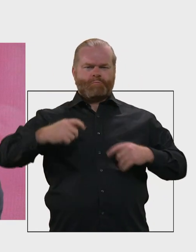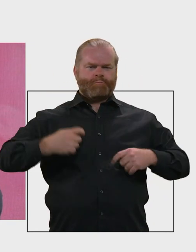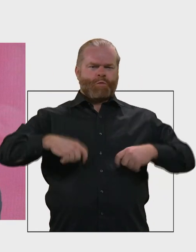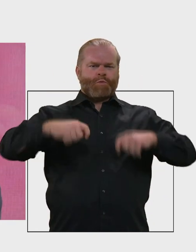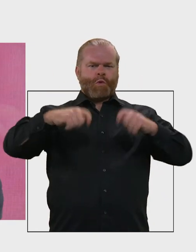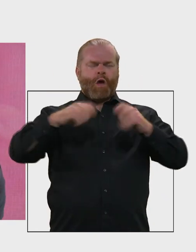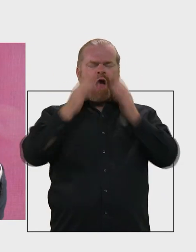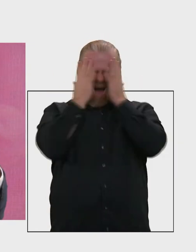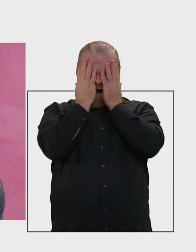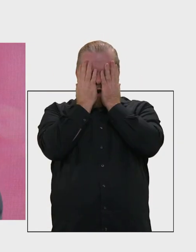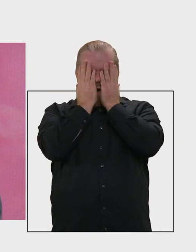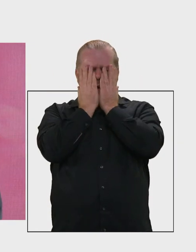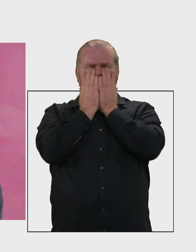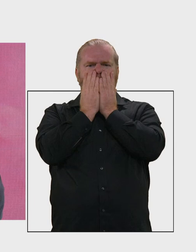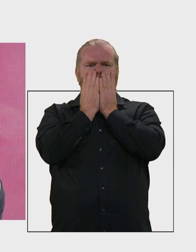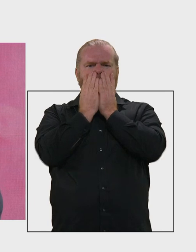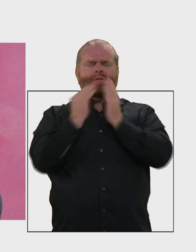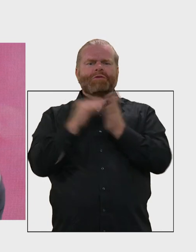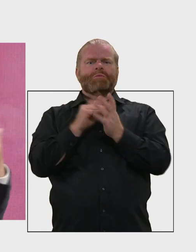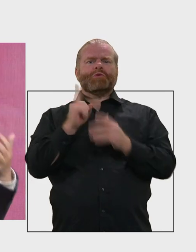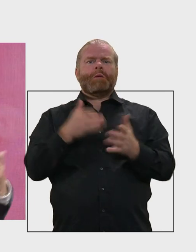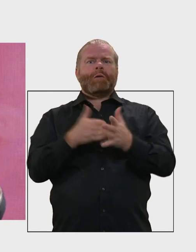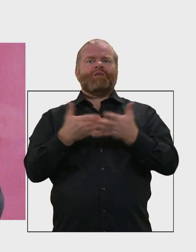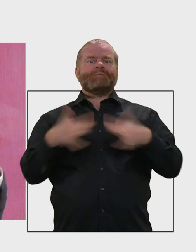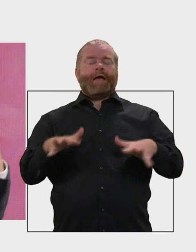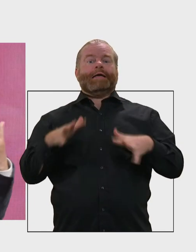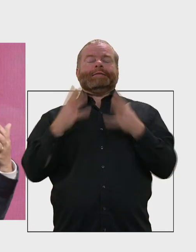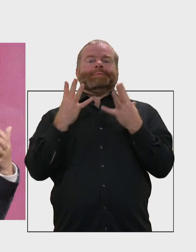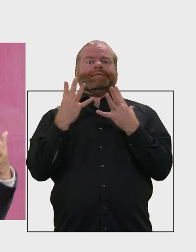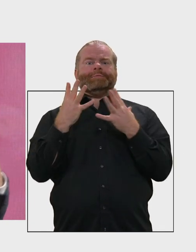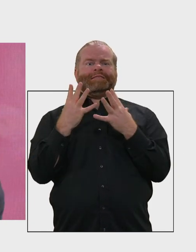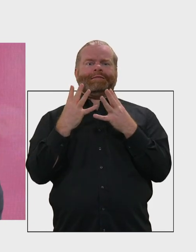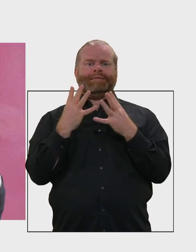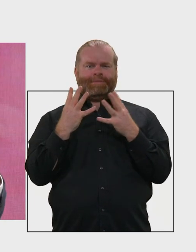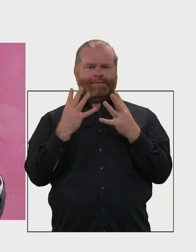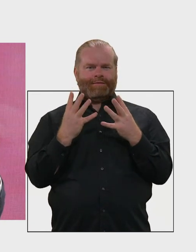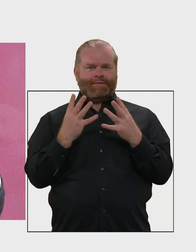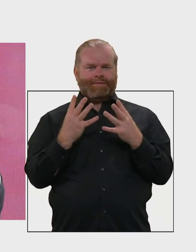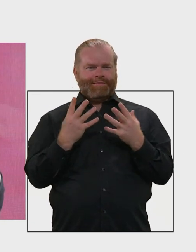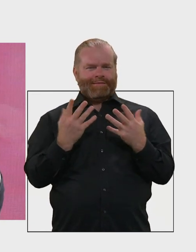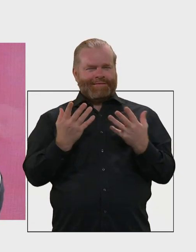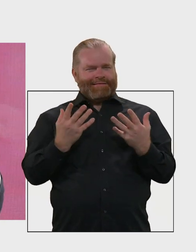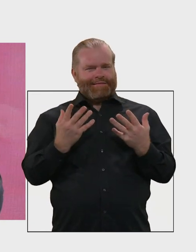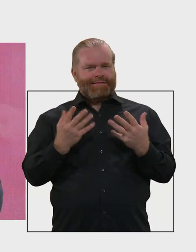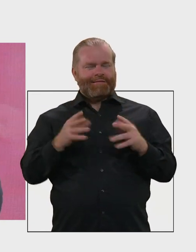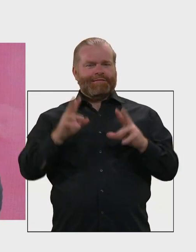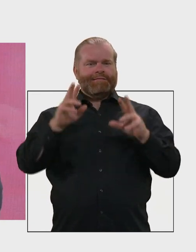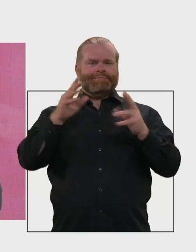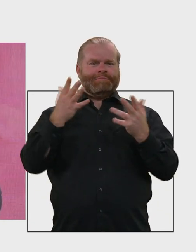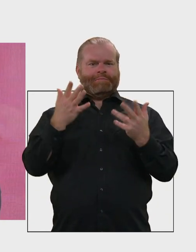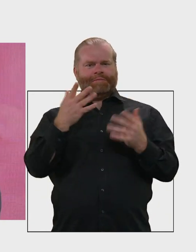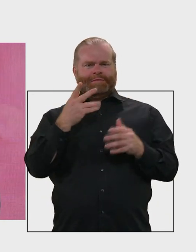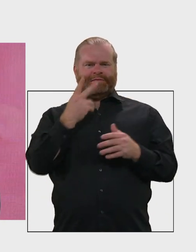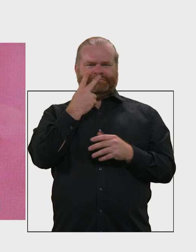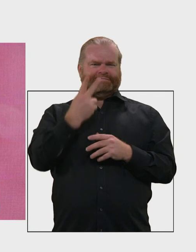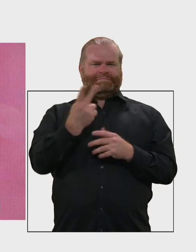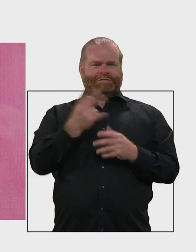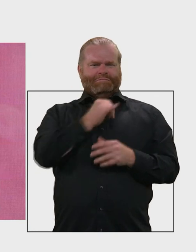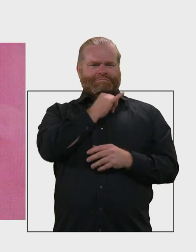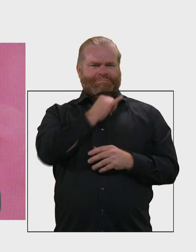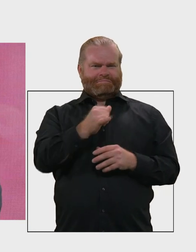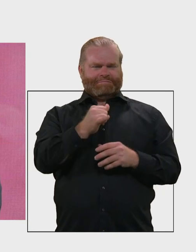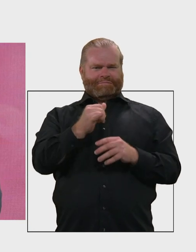oh, das ist bestimmt nicht so schick, das sieht bestimmt nicht so gut aus, das ist, naja, nicht so toll. Und ich finde das eine grundfalsche